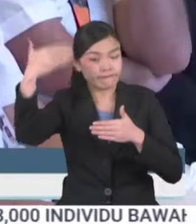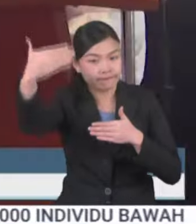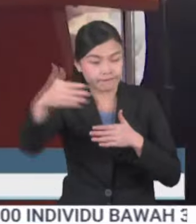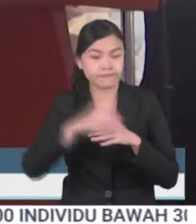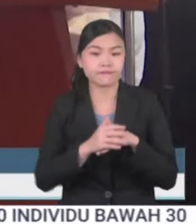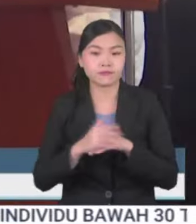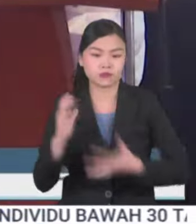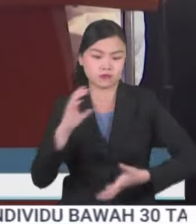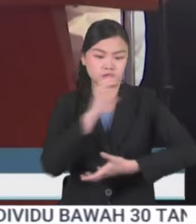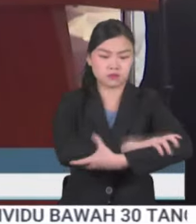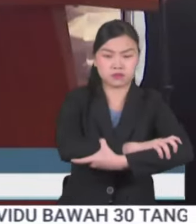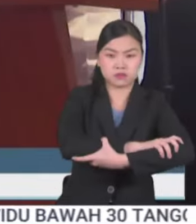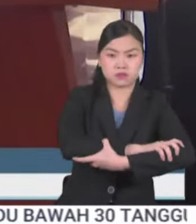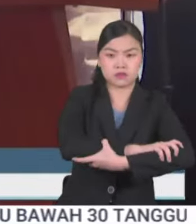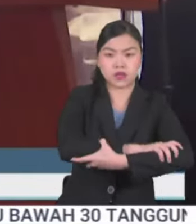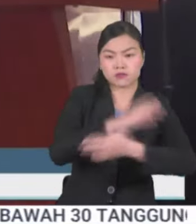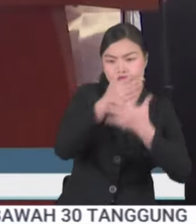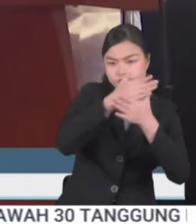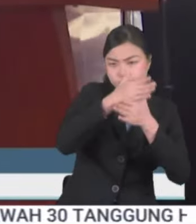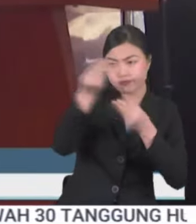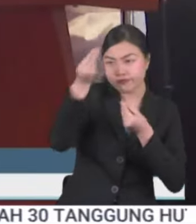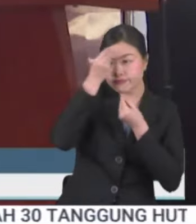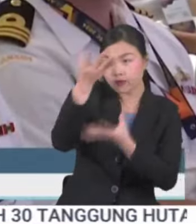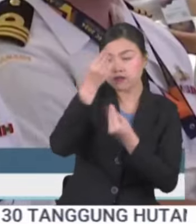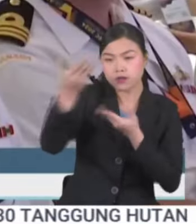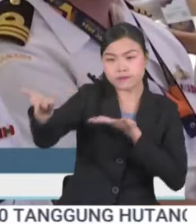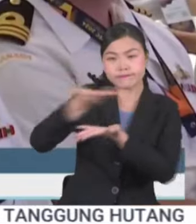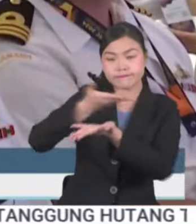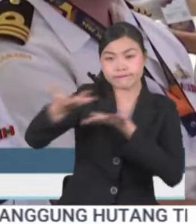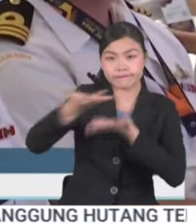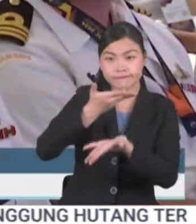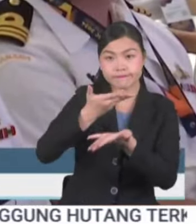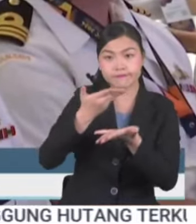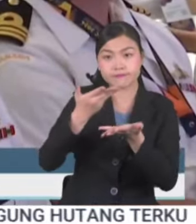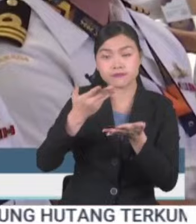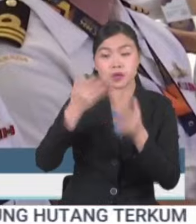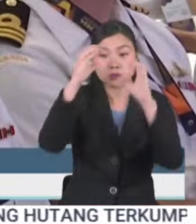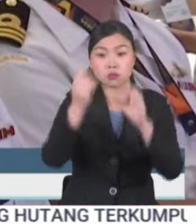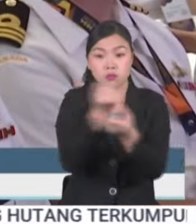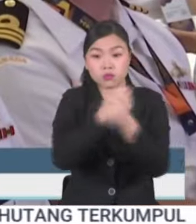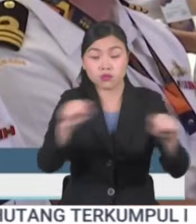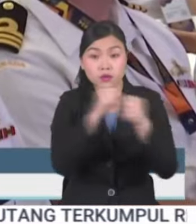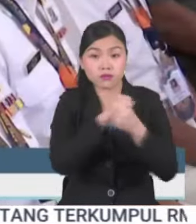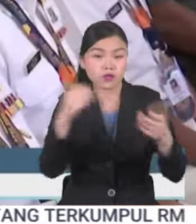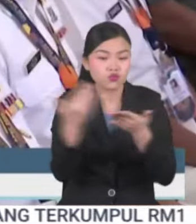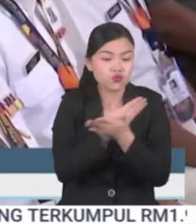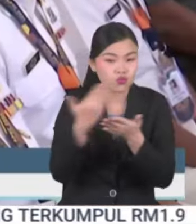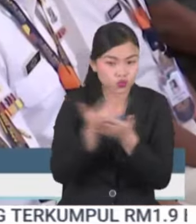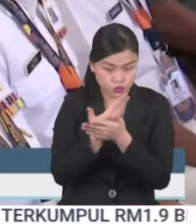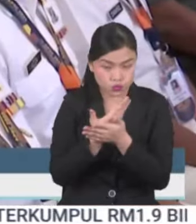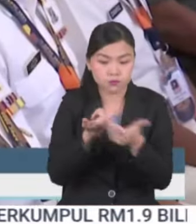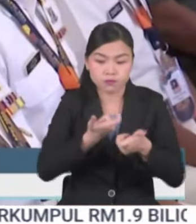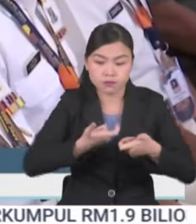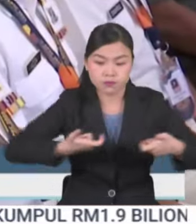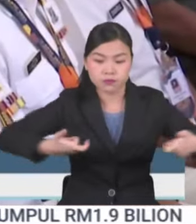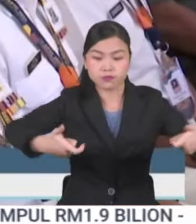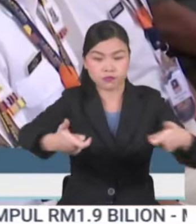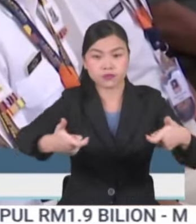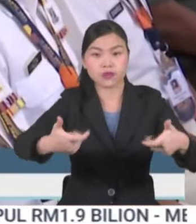Bagi menjalin kerjasama dan perkongsian maklumat mengenai aspek keselamatan terkini berkaitan kapal selam persidangan ini